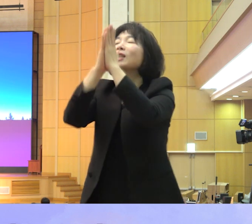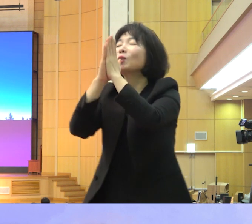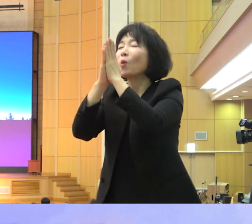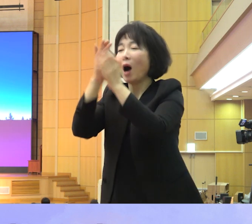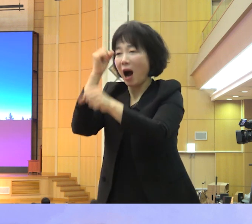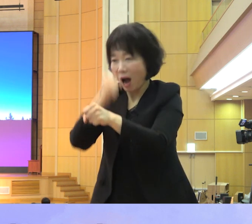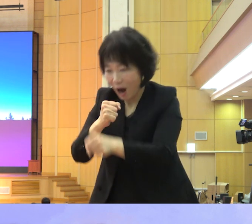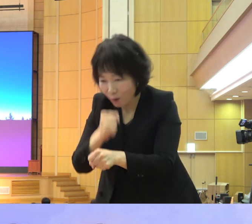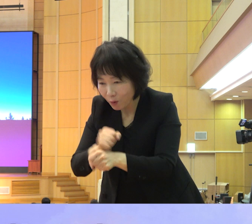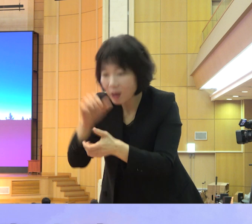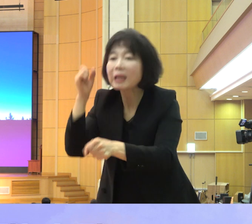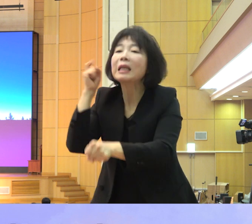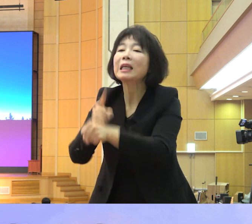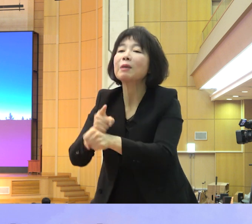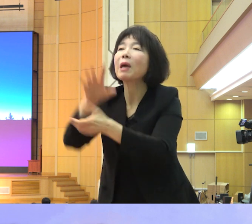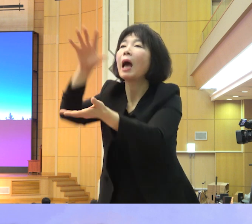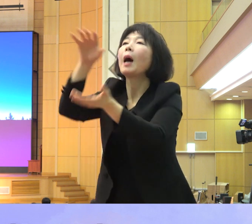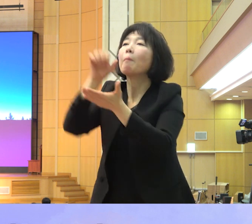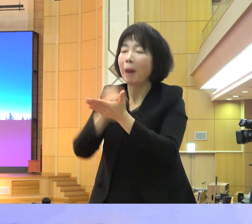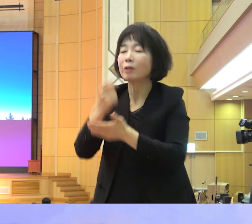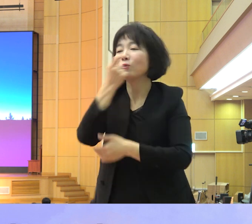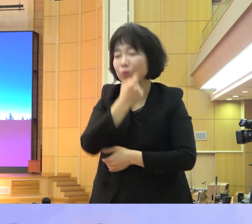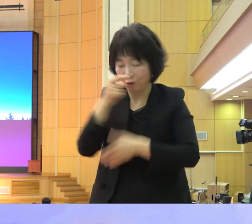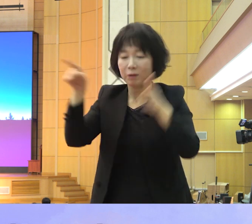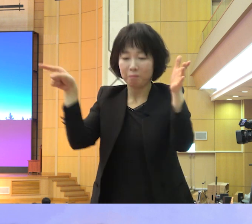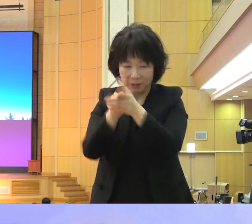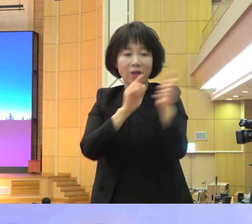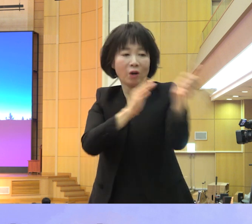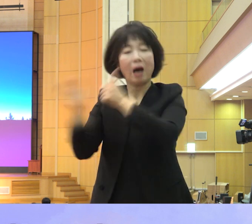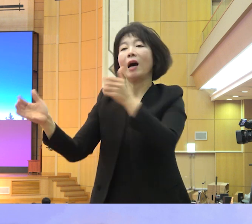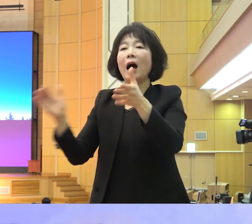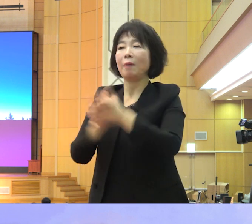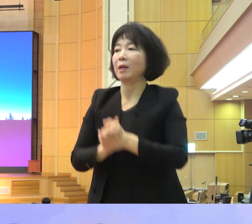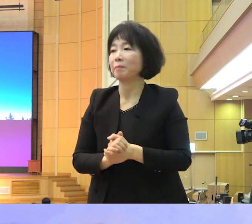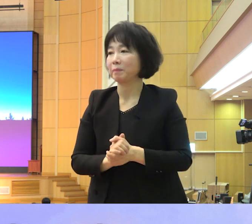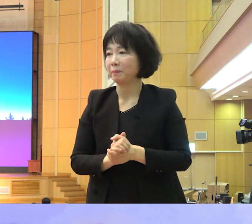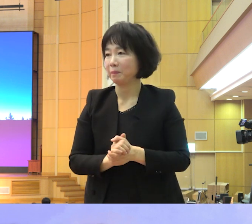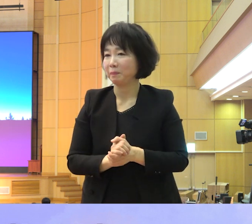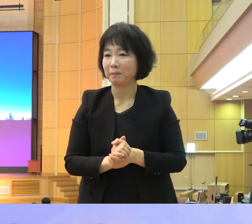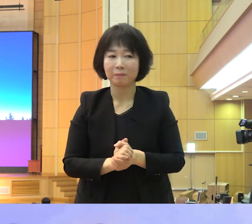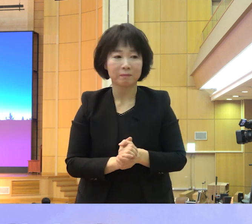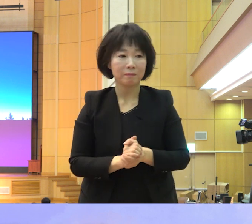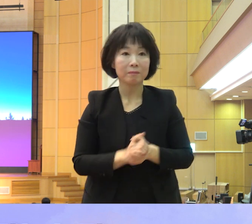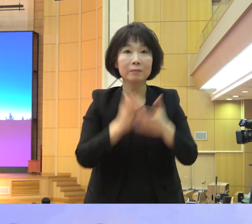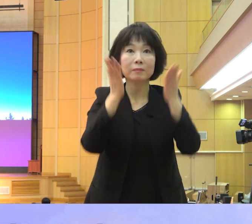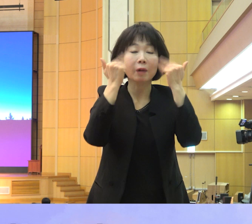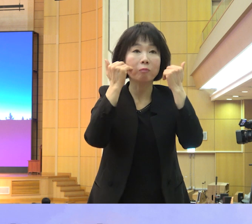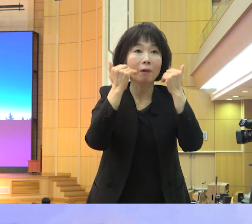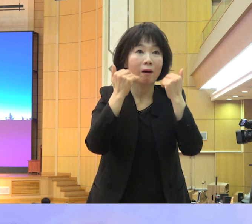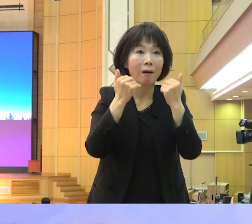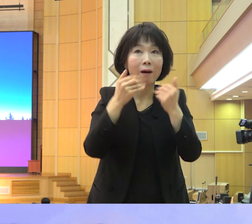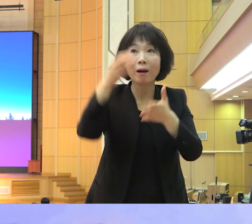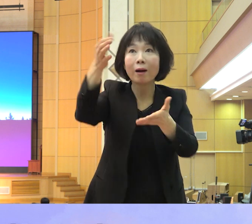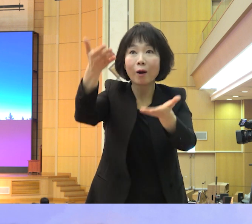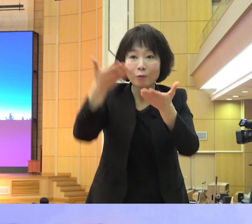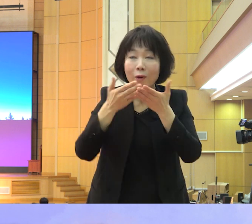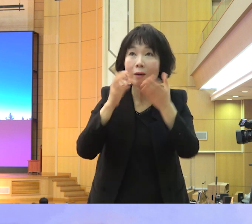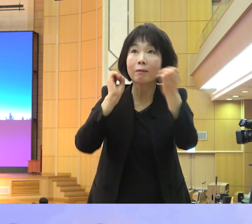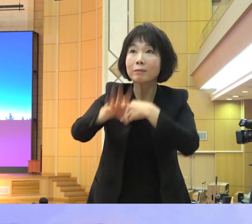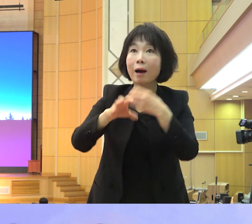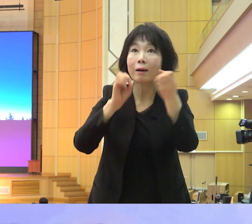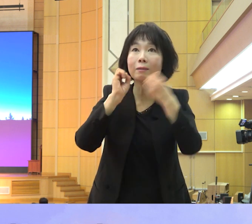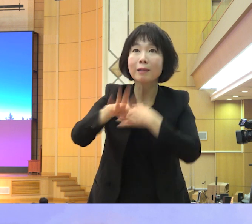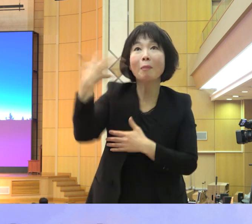기도하고 받은 줄로 믿어라. 지금 내 눈에 보이는 것도 없어요. 내 귀에 들리는 거 없어요. 손에 잡히는 것도